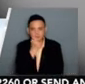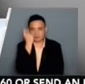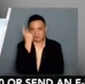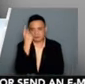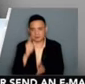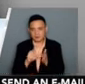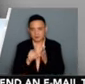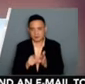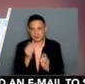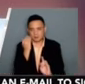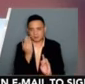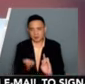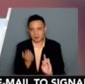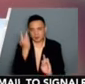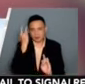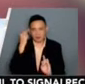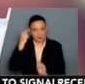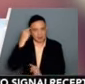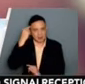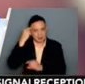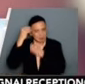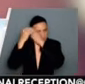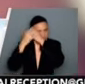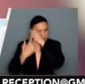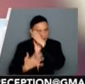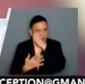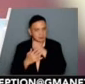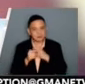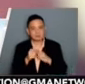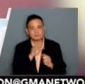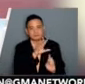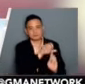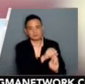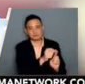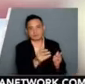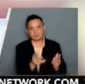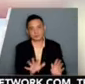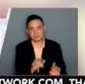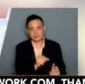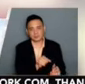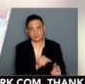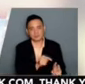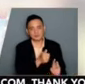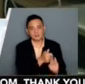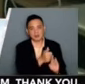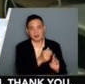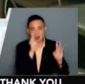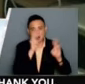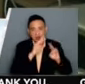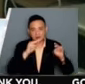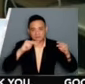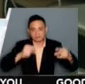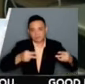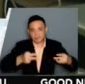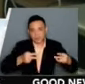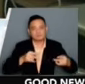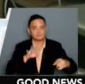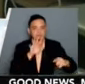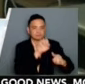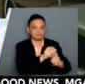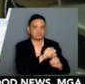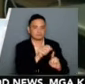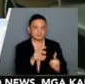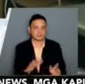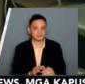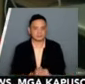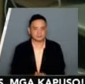sugat sa ulo nahuli ang Menor De Edad na driver ng garong matapos din maaksidente sa bayan ng lawak ang driver ng